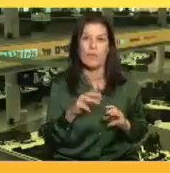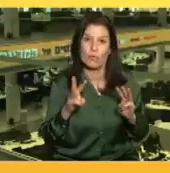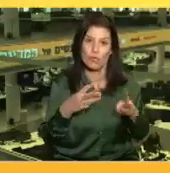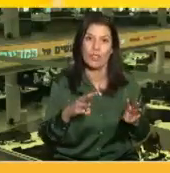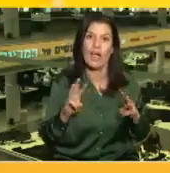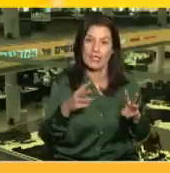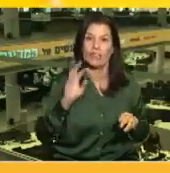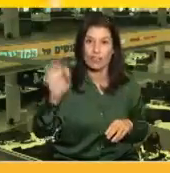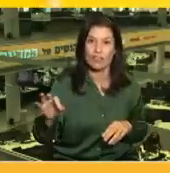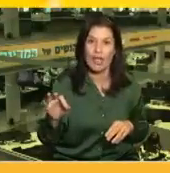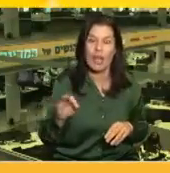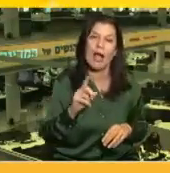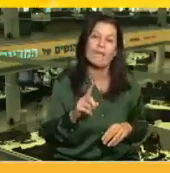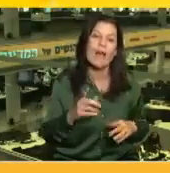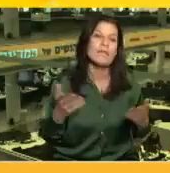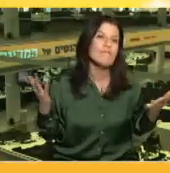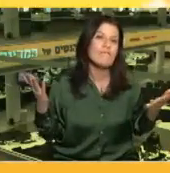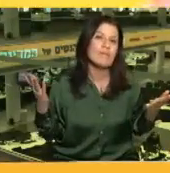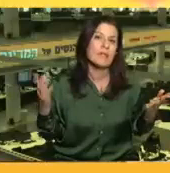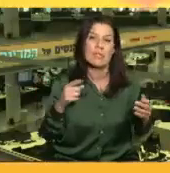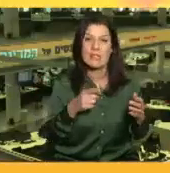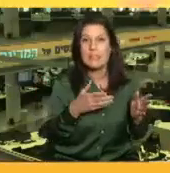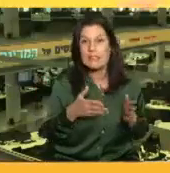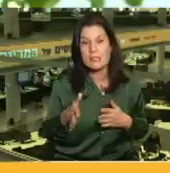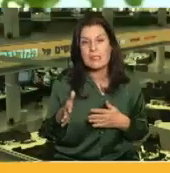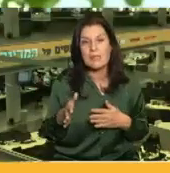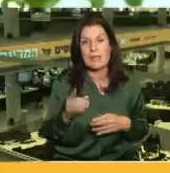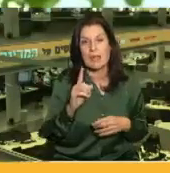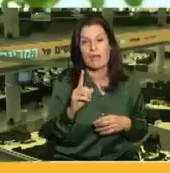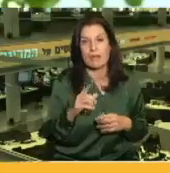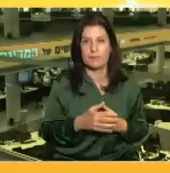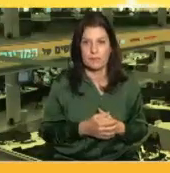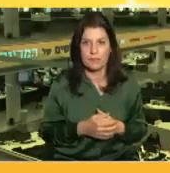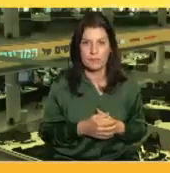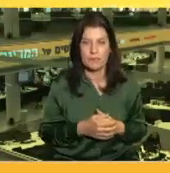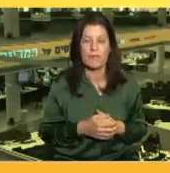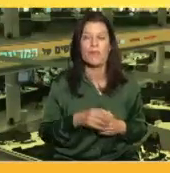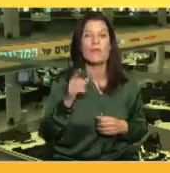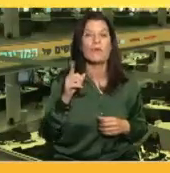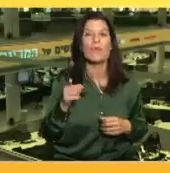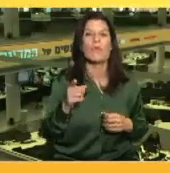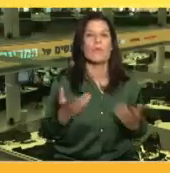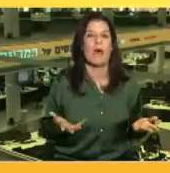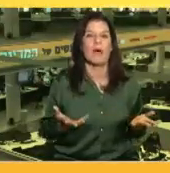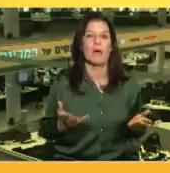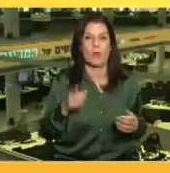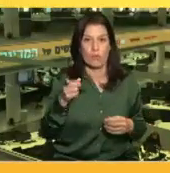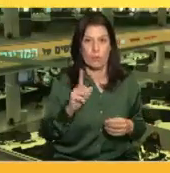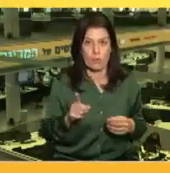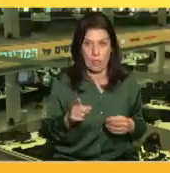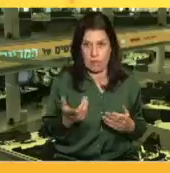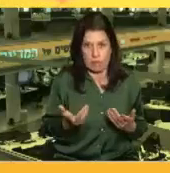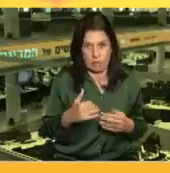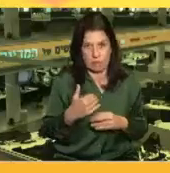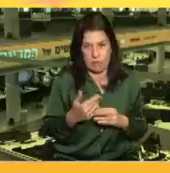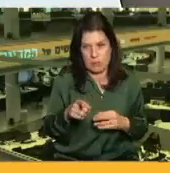אוהב, אבל זאת, זה בסדר, אבל היא צריכה להתפרנס. בסדר, אבל הוא, מה, הוא צריך לפרנס אותו, זה